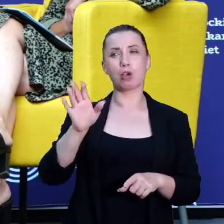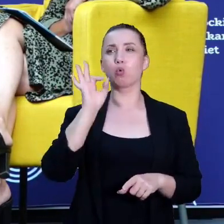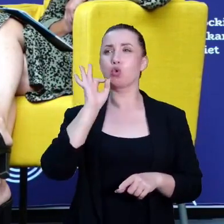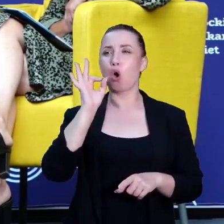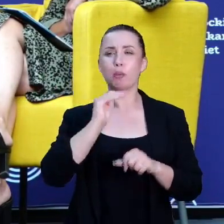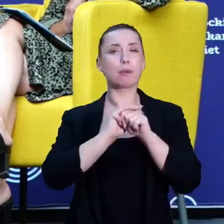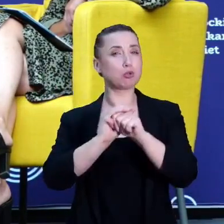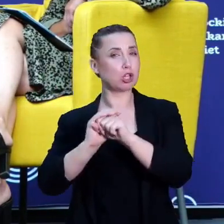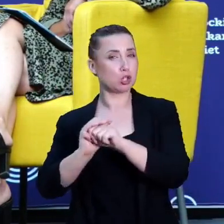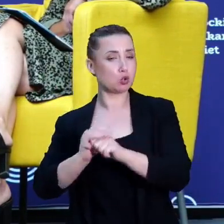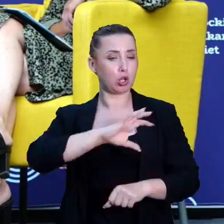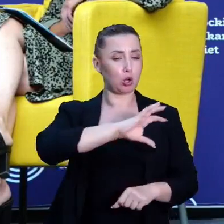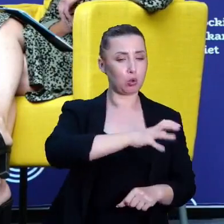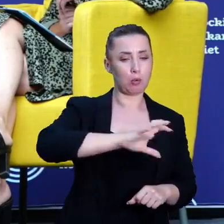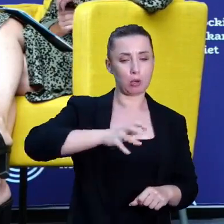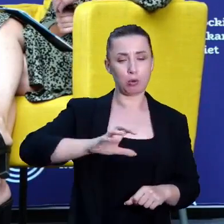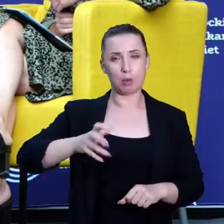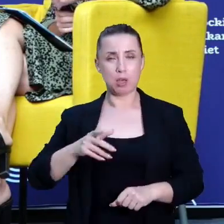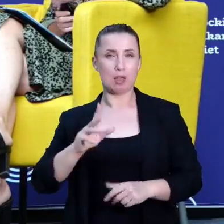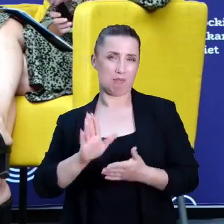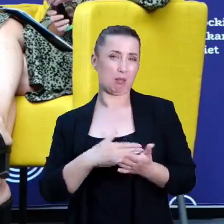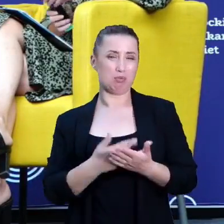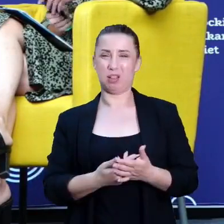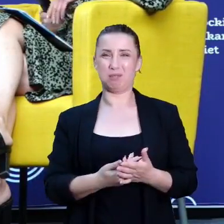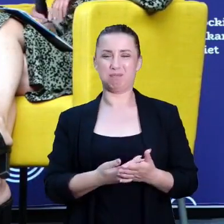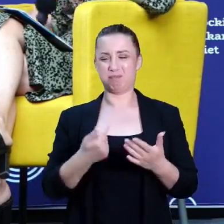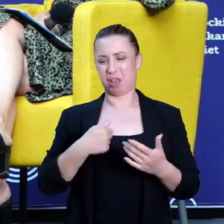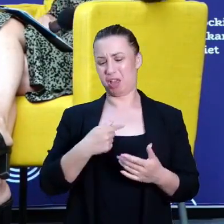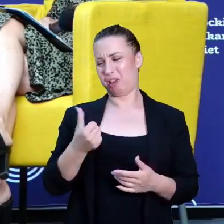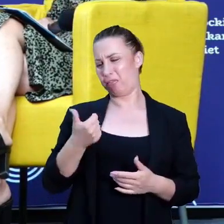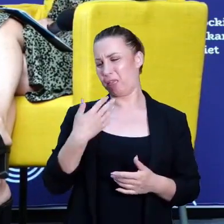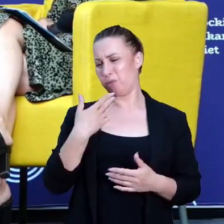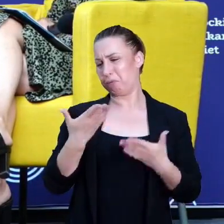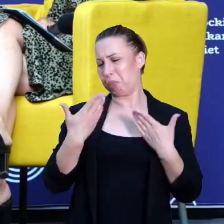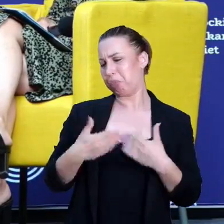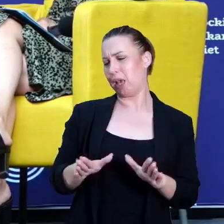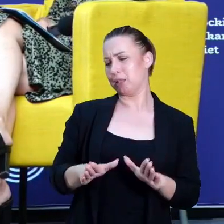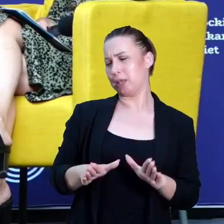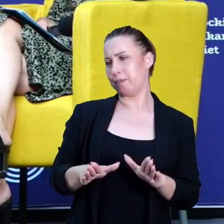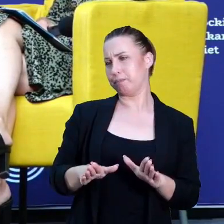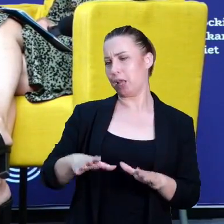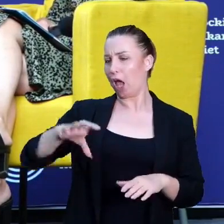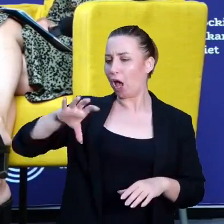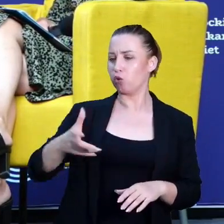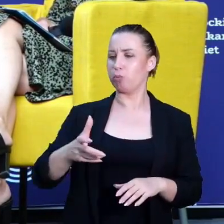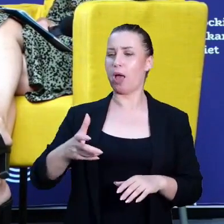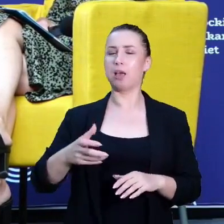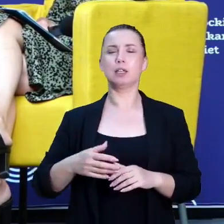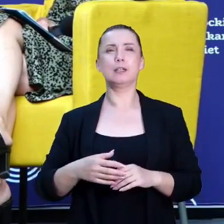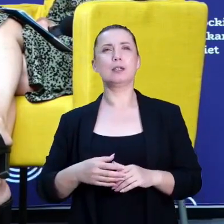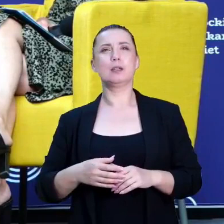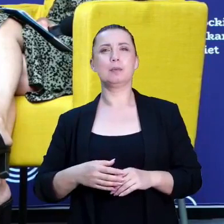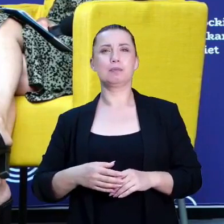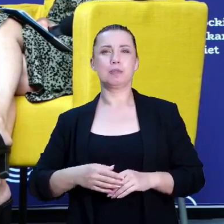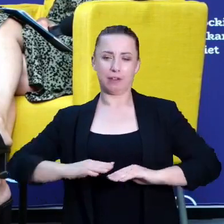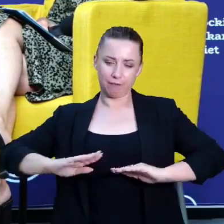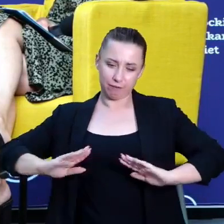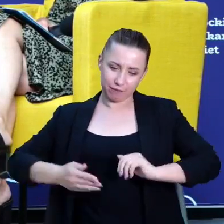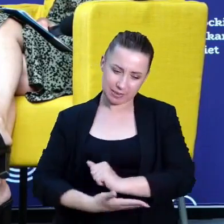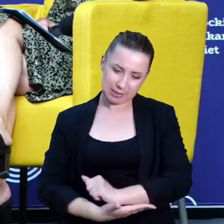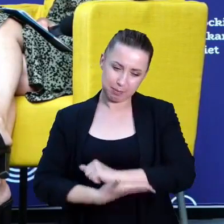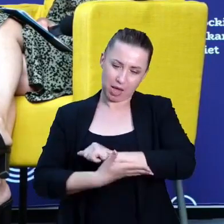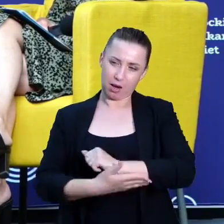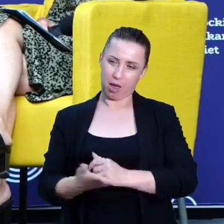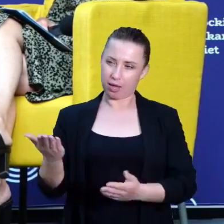często wspierają i nawet jak im się nie chce czegoś zrobić albo gdzieś pójść, to jednak to zrobią w jakiejś grupie. Albo przyjaciół. Albo przyjaciół